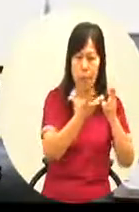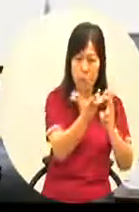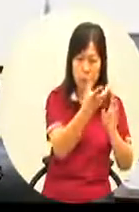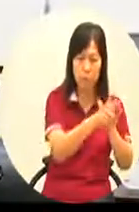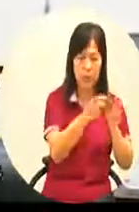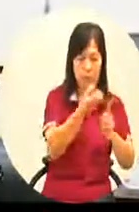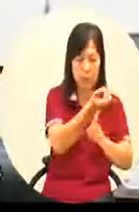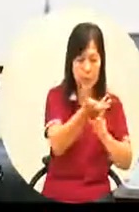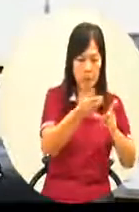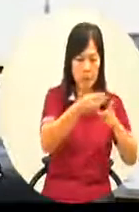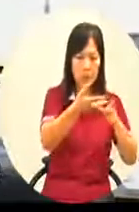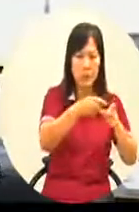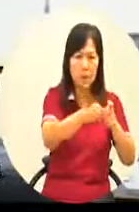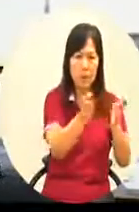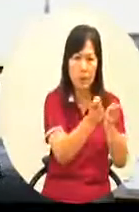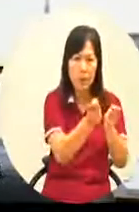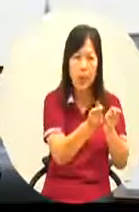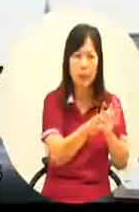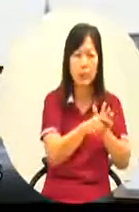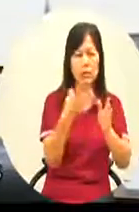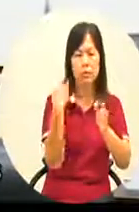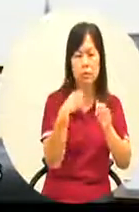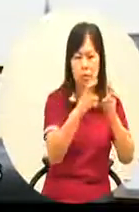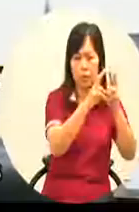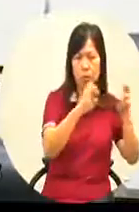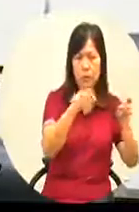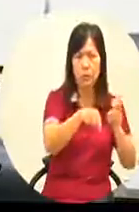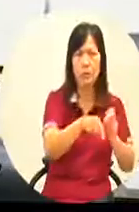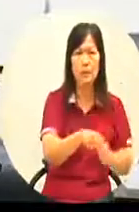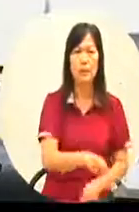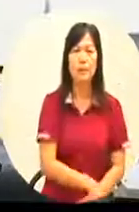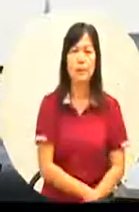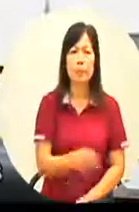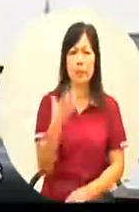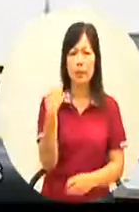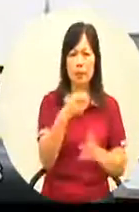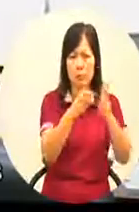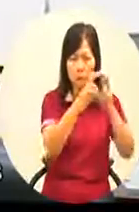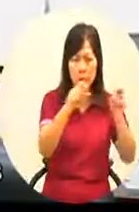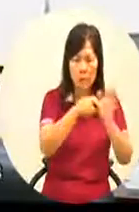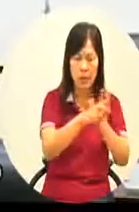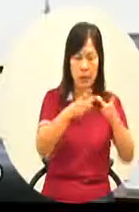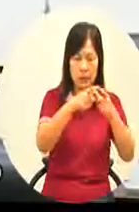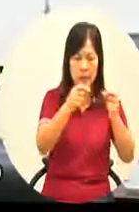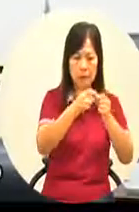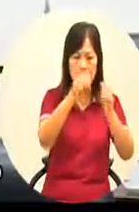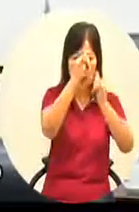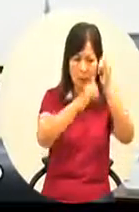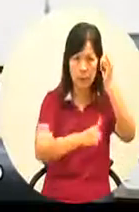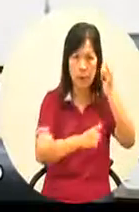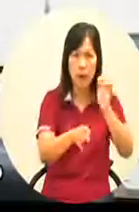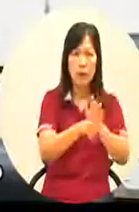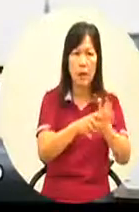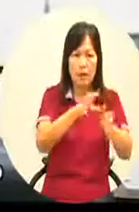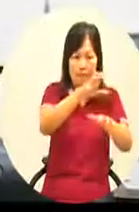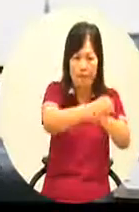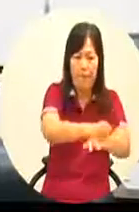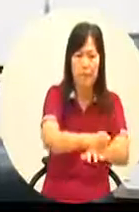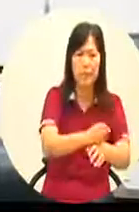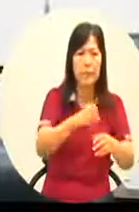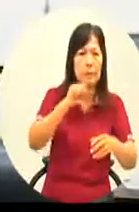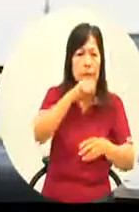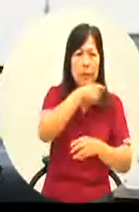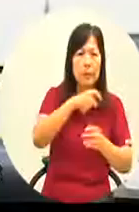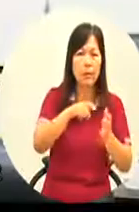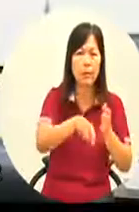池潭旁边，也就是旧城，因为旧城里面日据时代霸占台湾之后，因为